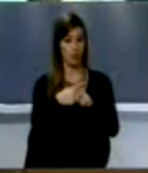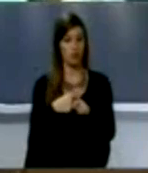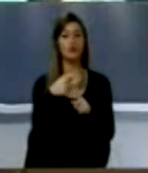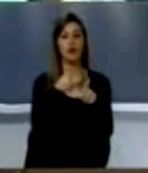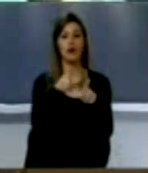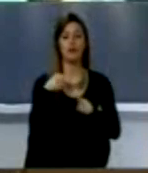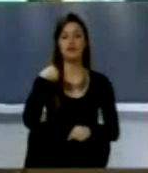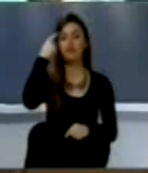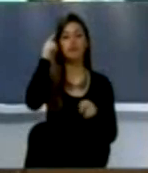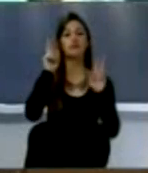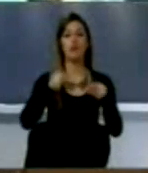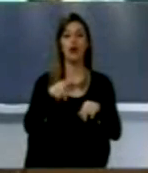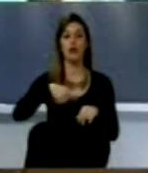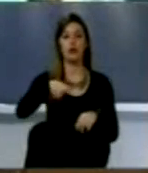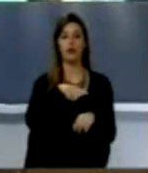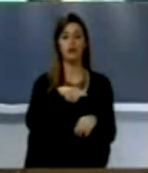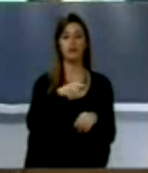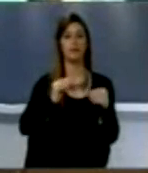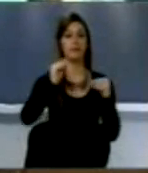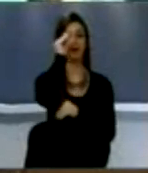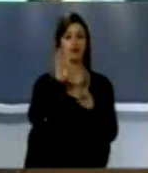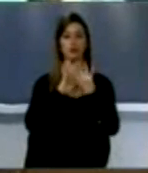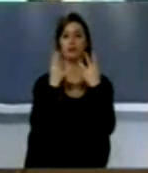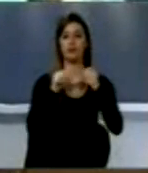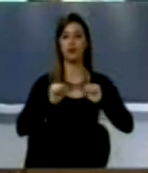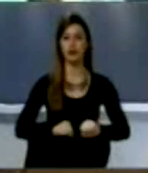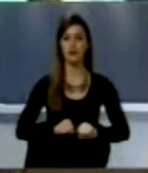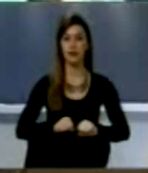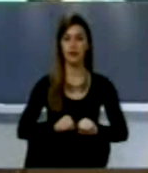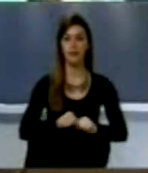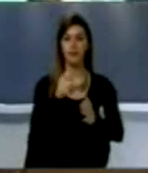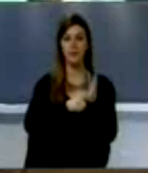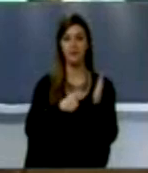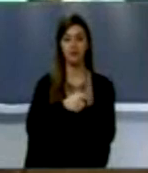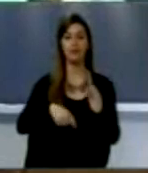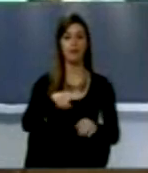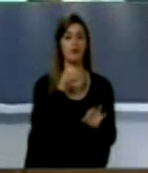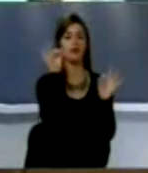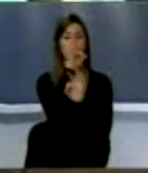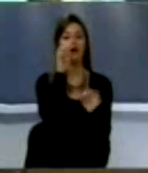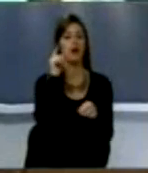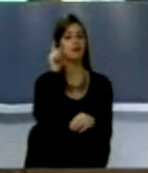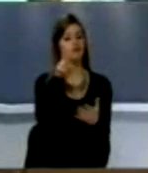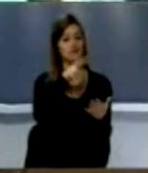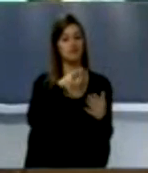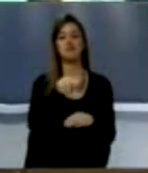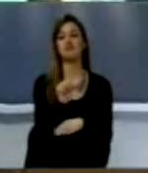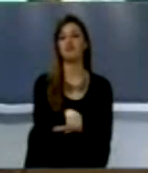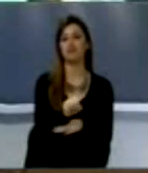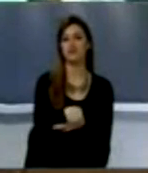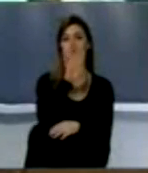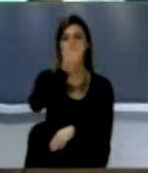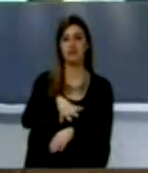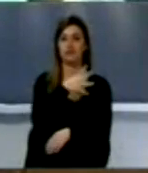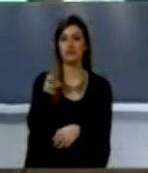besoj fuqishëm se shumica dërmuese e kabinetit qeveritar nuk e ka bërë mundin as të hedhë një sy as ligjit e as tabelave